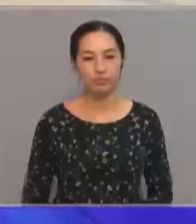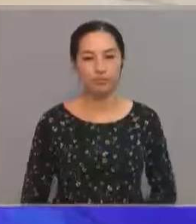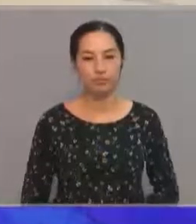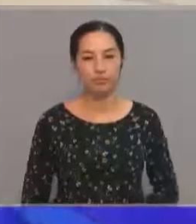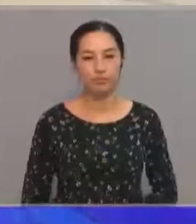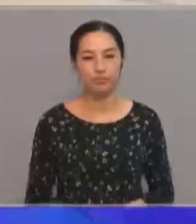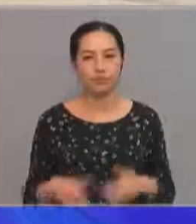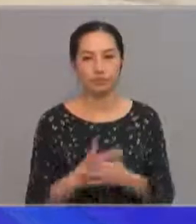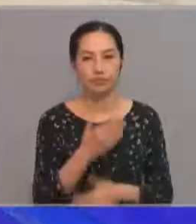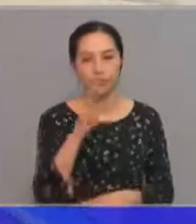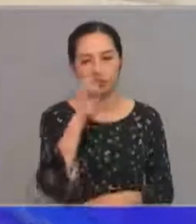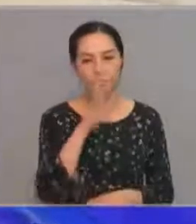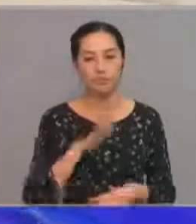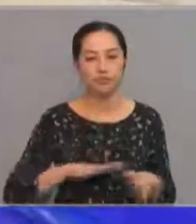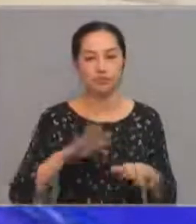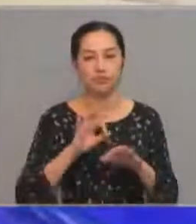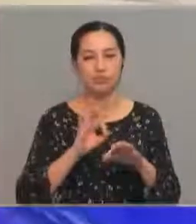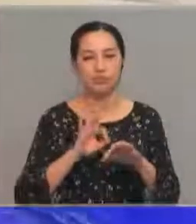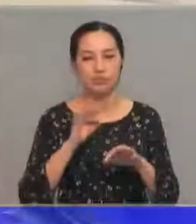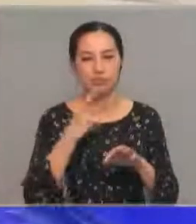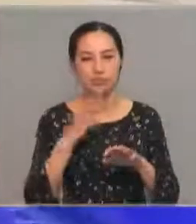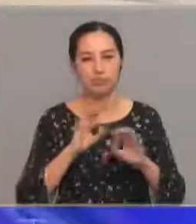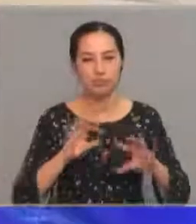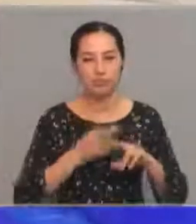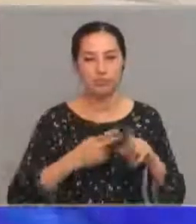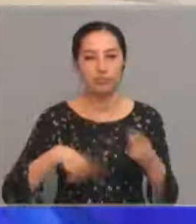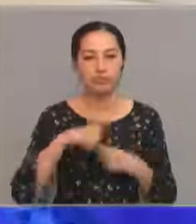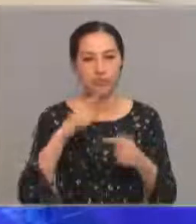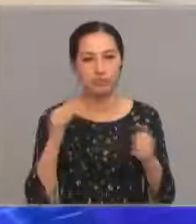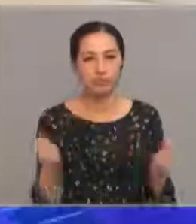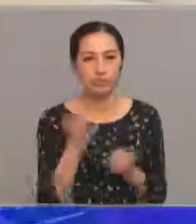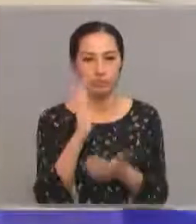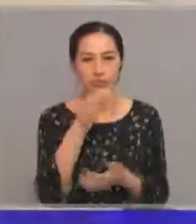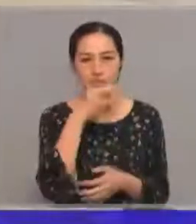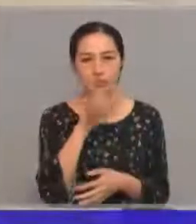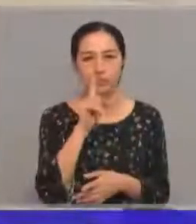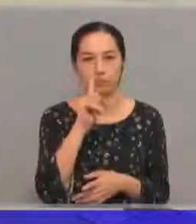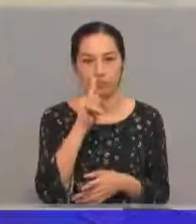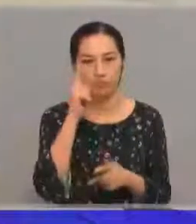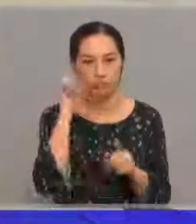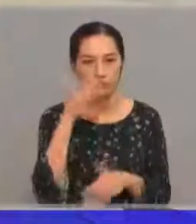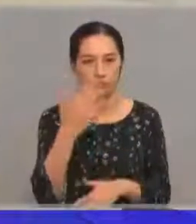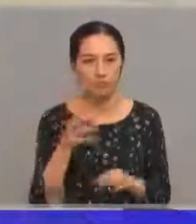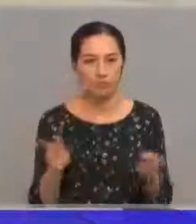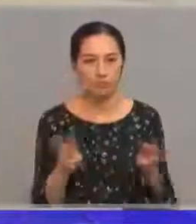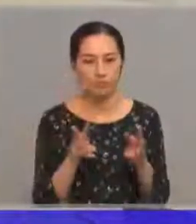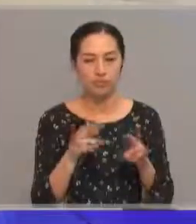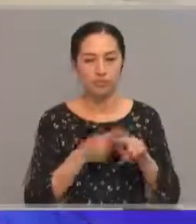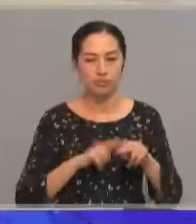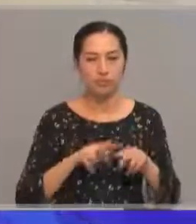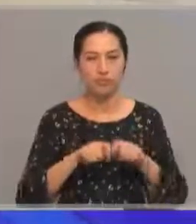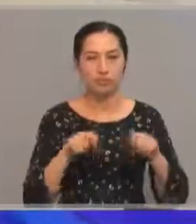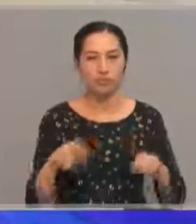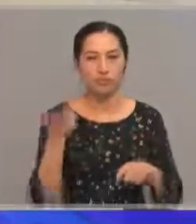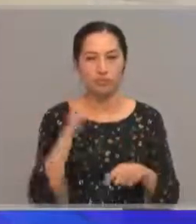Новое послание президента народ ждал с особым трепетом. Мы поддерживаем решение нашего президента о создании новых областей. Я считаю, создание